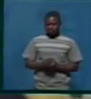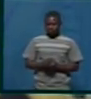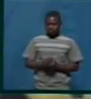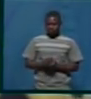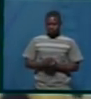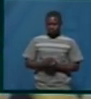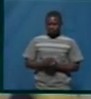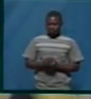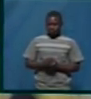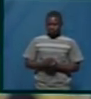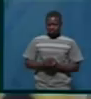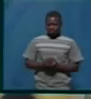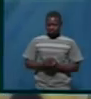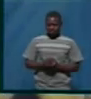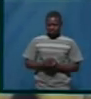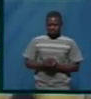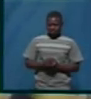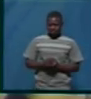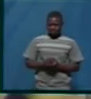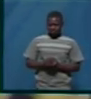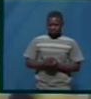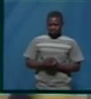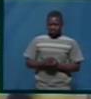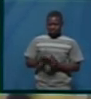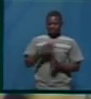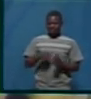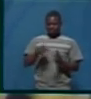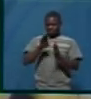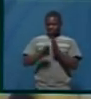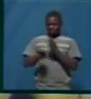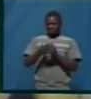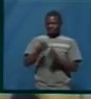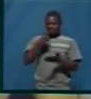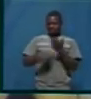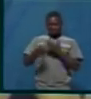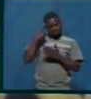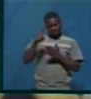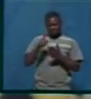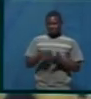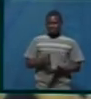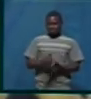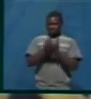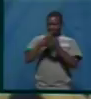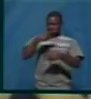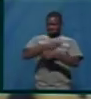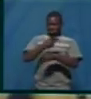crédits intrants afin de soulager les producteurs. Les producteurs